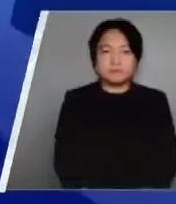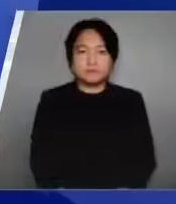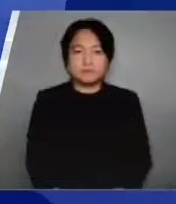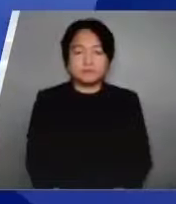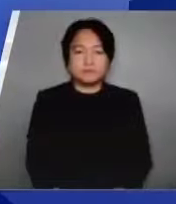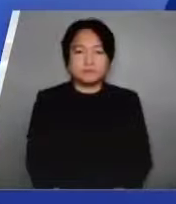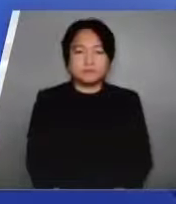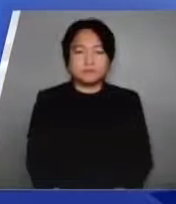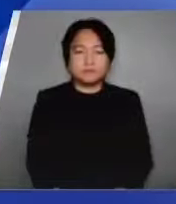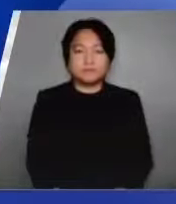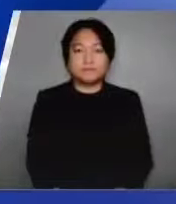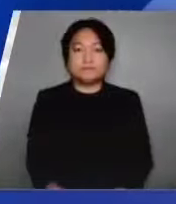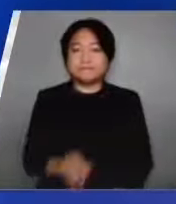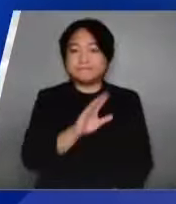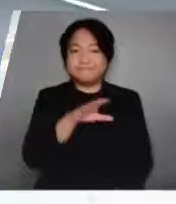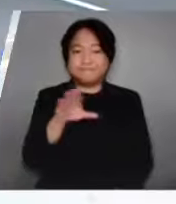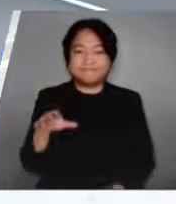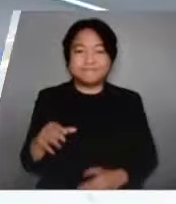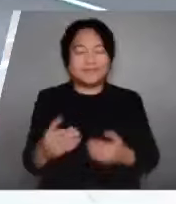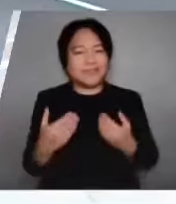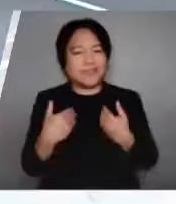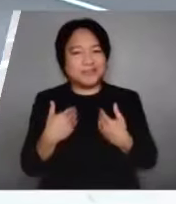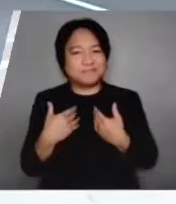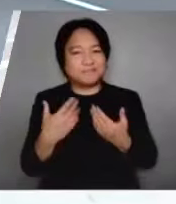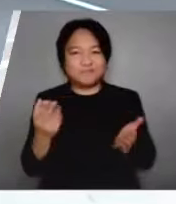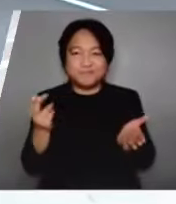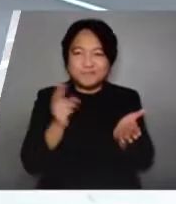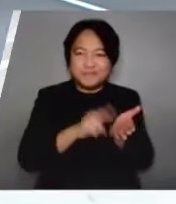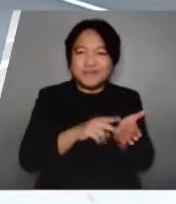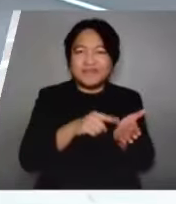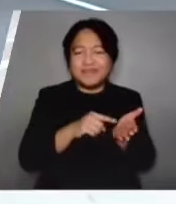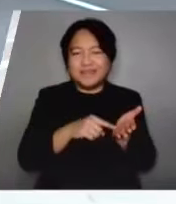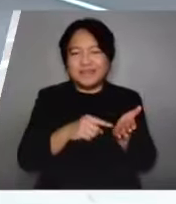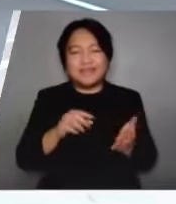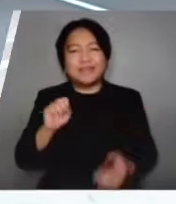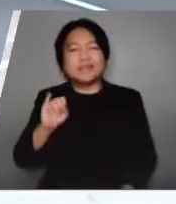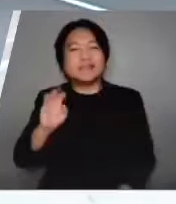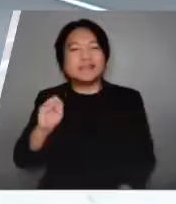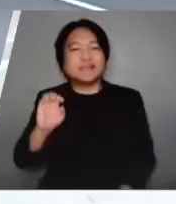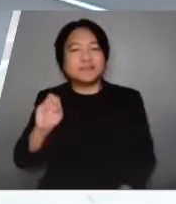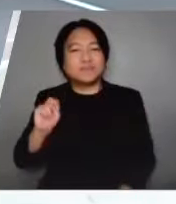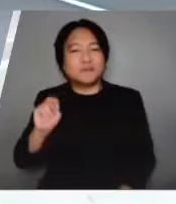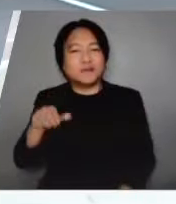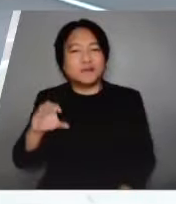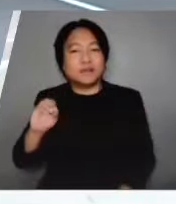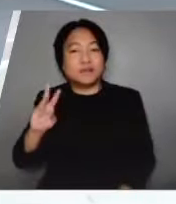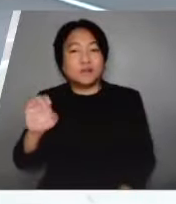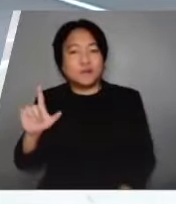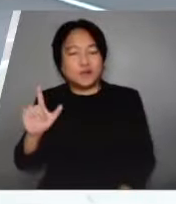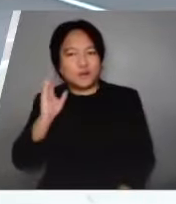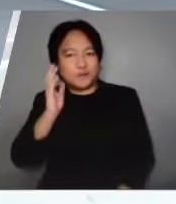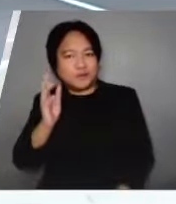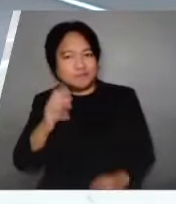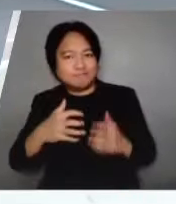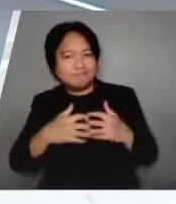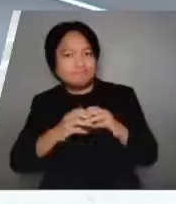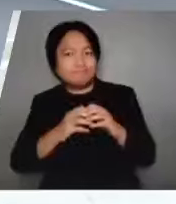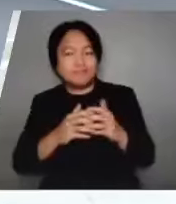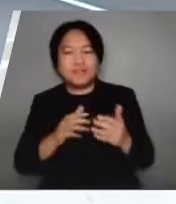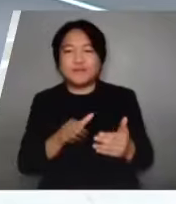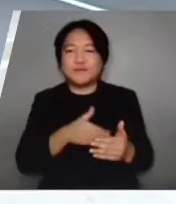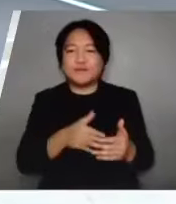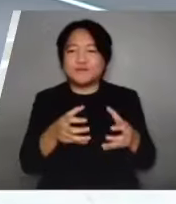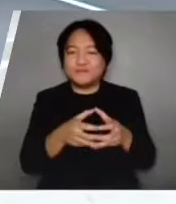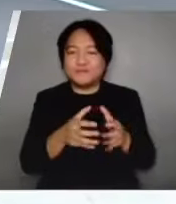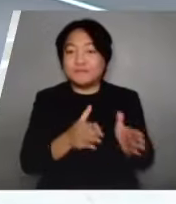May pa-audition ang record producer na si Simon Cowell para sa susunod niyang boy band. At Black Rider star John